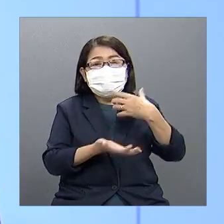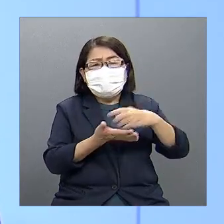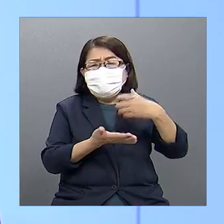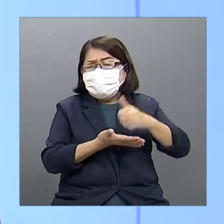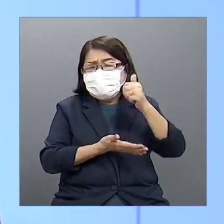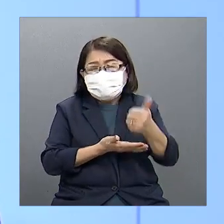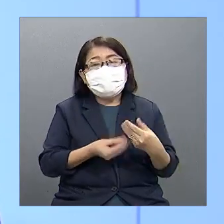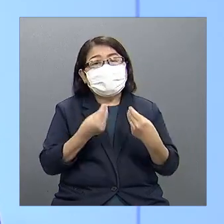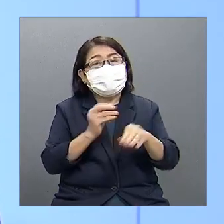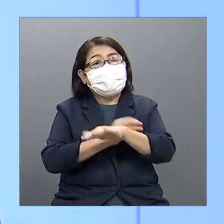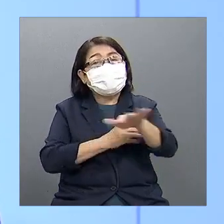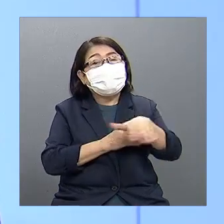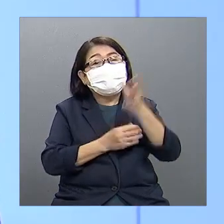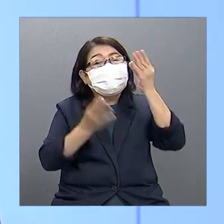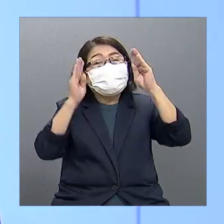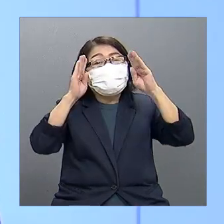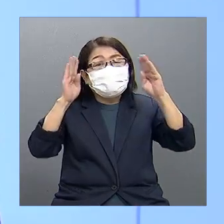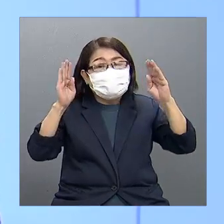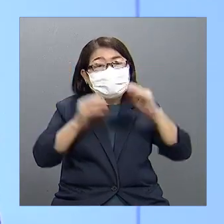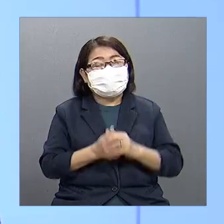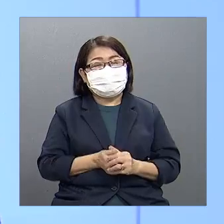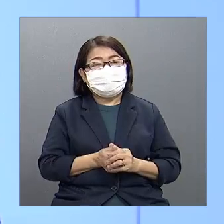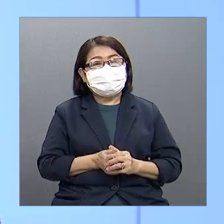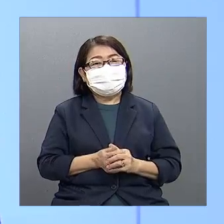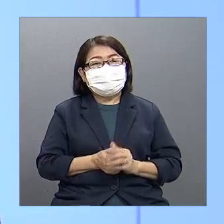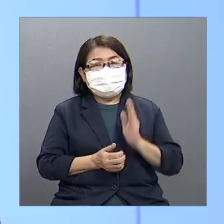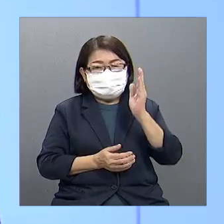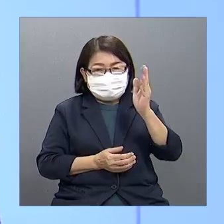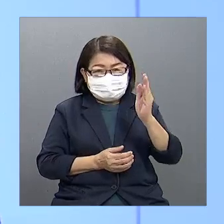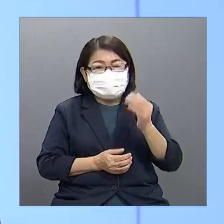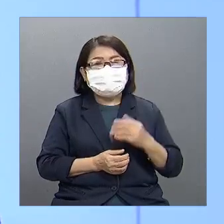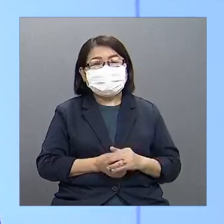านี้ในช่วงประเด็นสังคมอีกสักครู่กลับมาพบกันในช่วงสีสันวาไรตี้สักครู่เดียวค่ะ